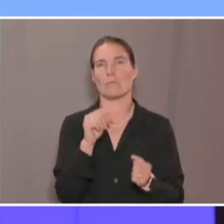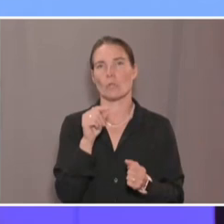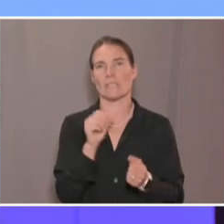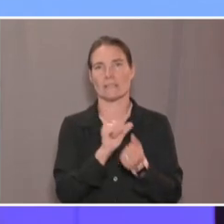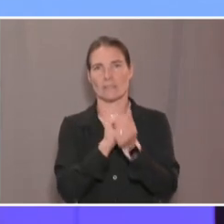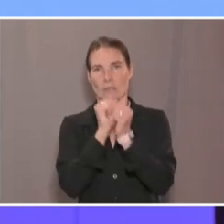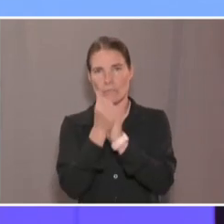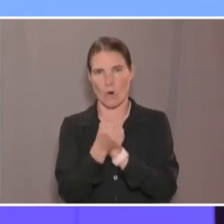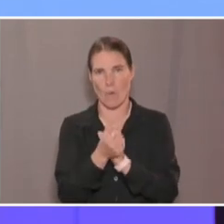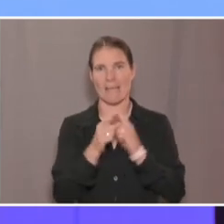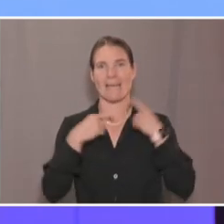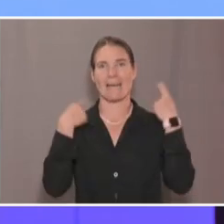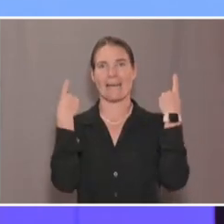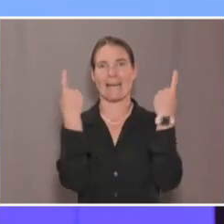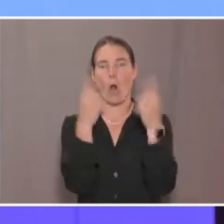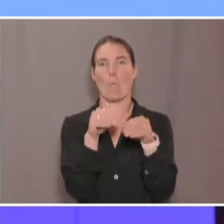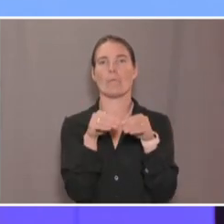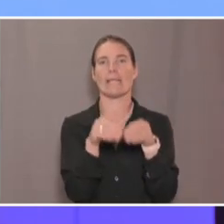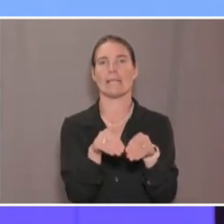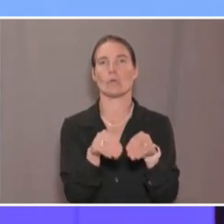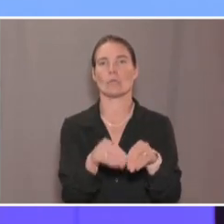des Raumlehreunterrichts machte,